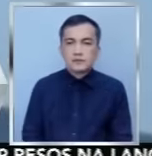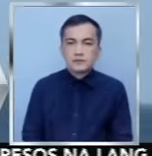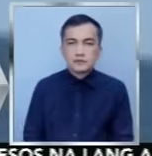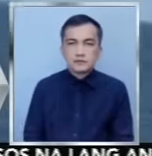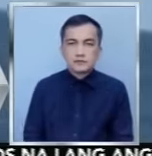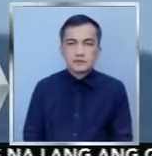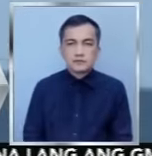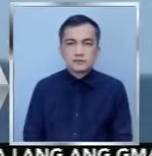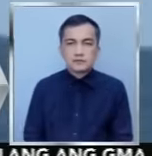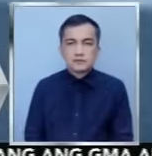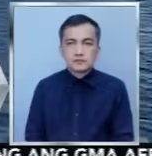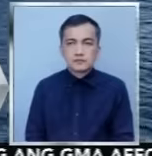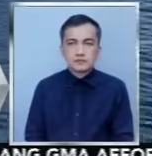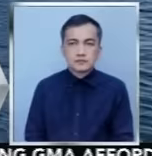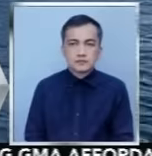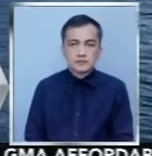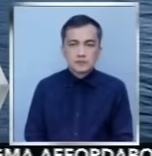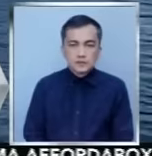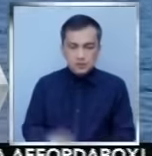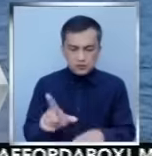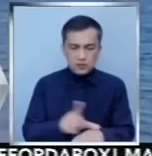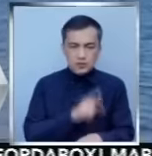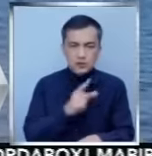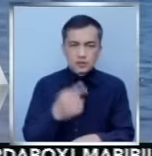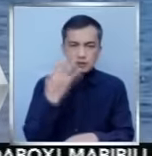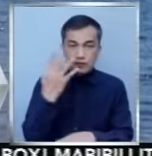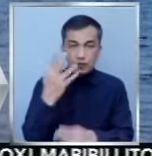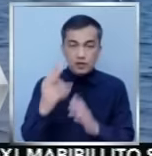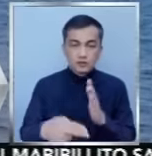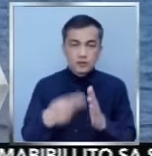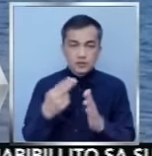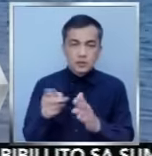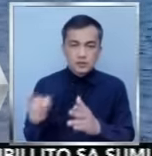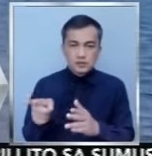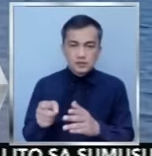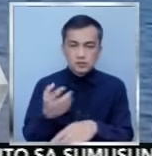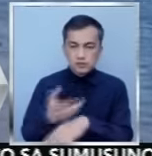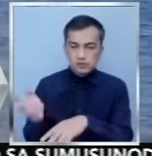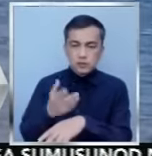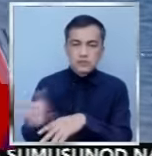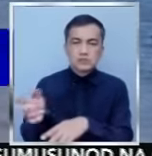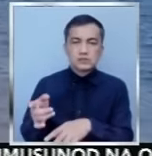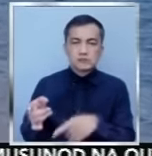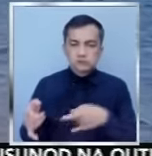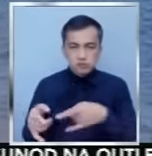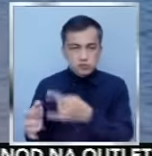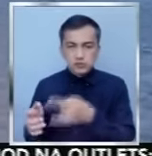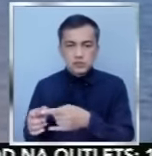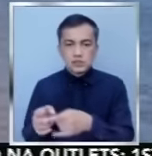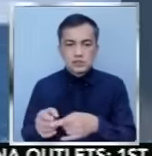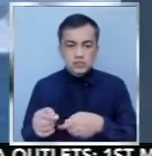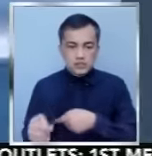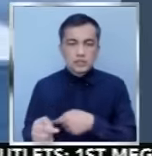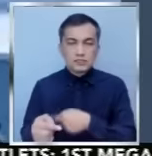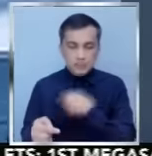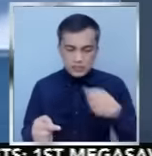ere tumagal ng mahigit apat na oras ang panghaharas ng China coast at kanilang